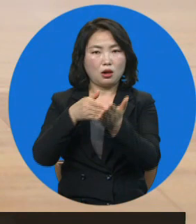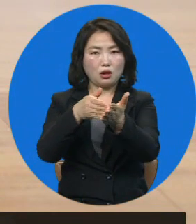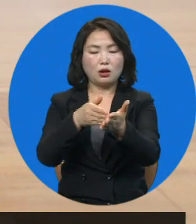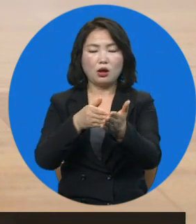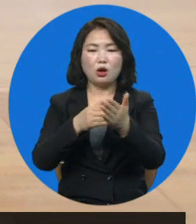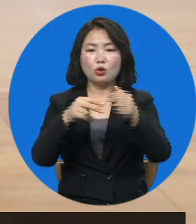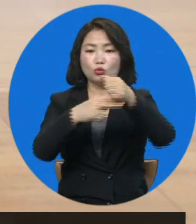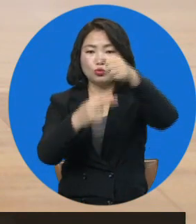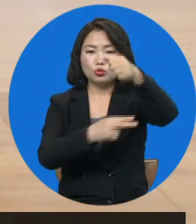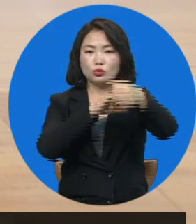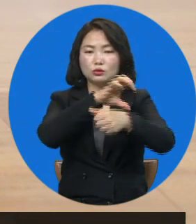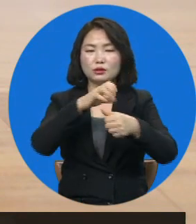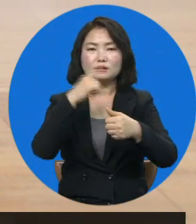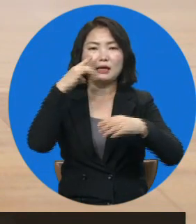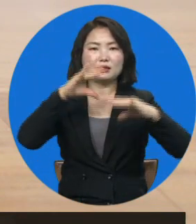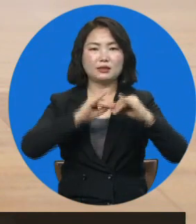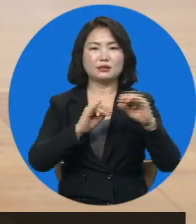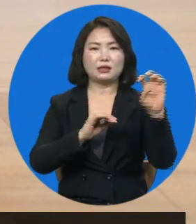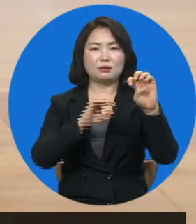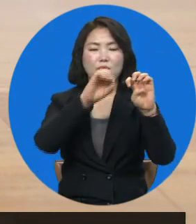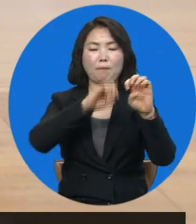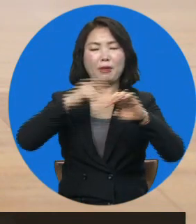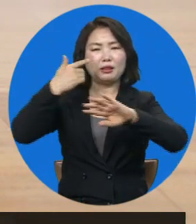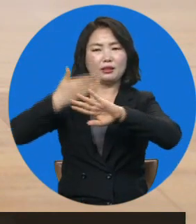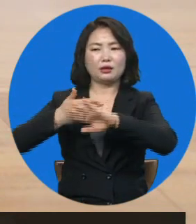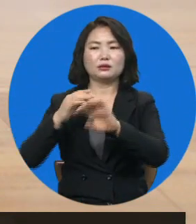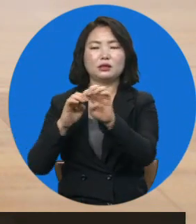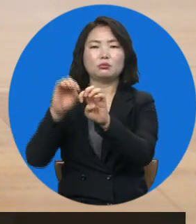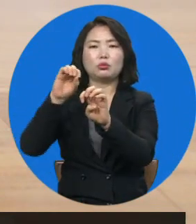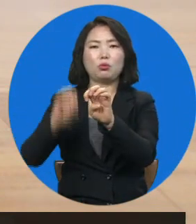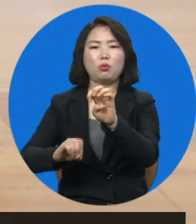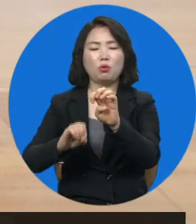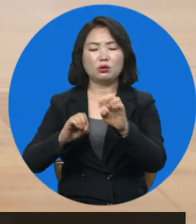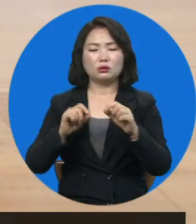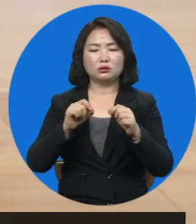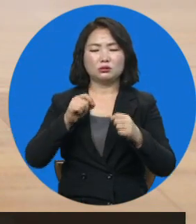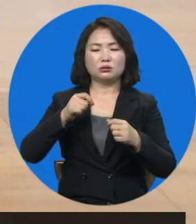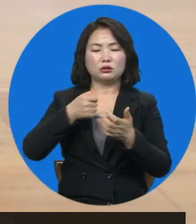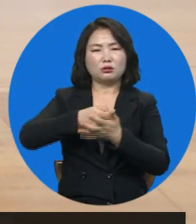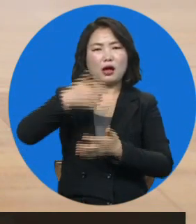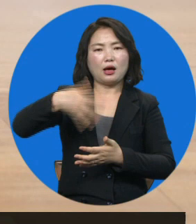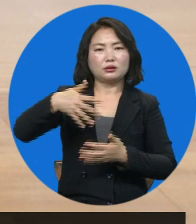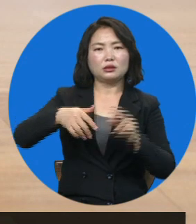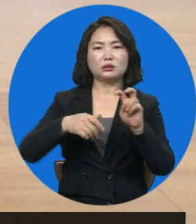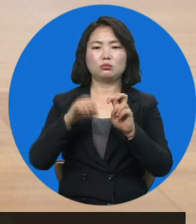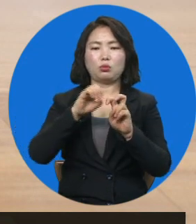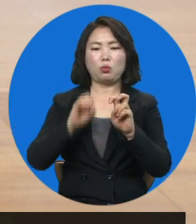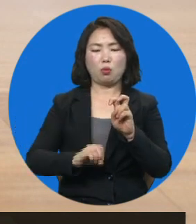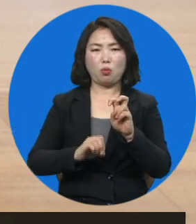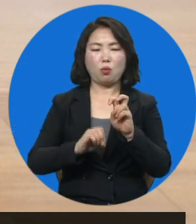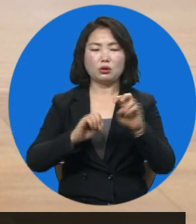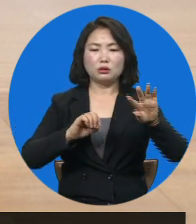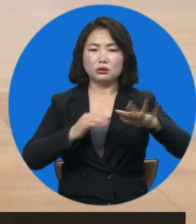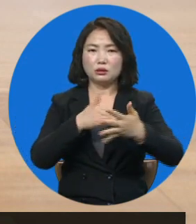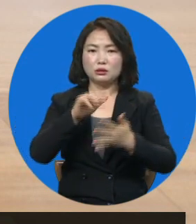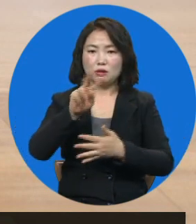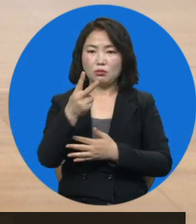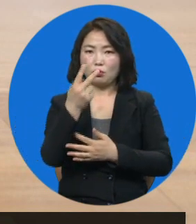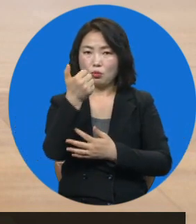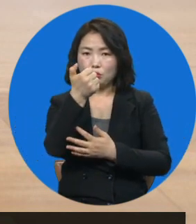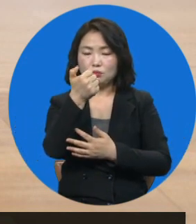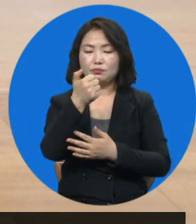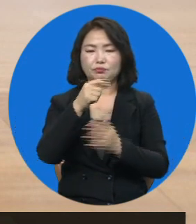찬성 인 사람 40% 반대 40% 의견 보류 20% 로 350여명의